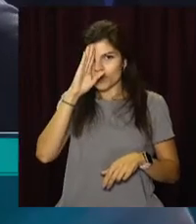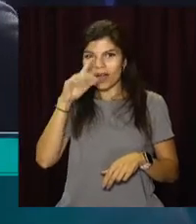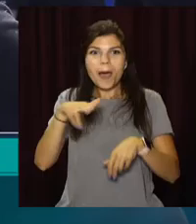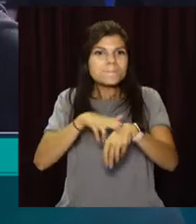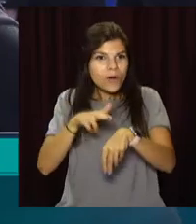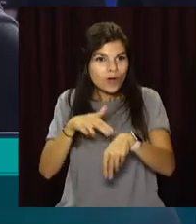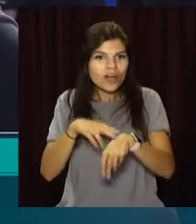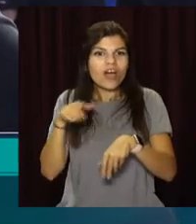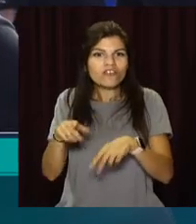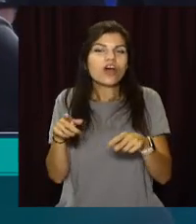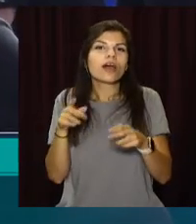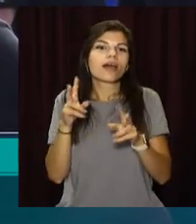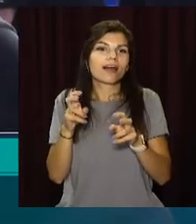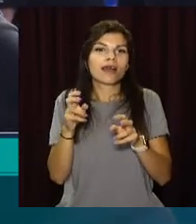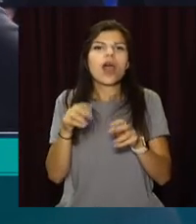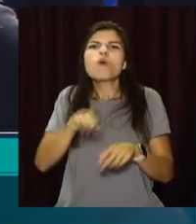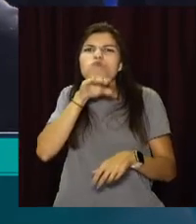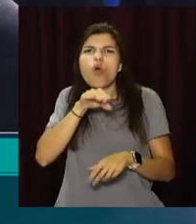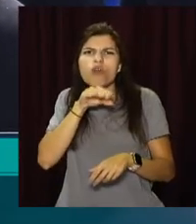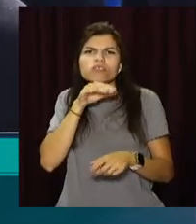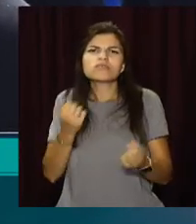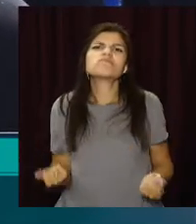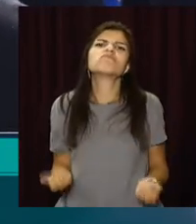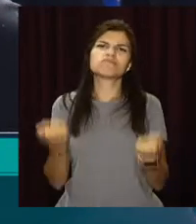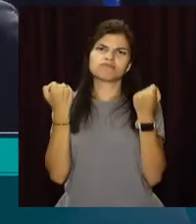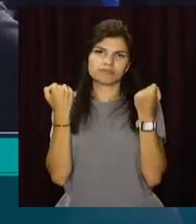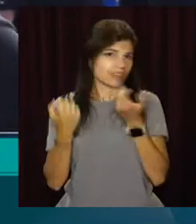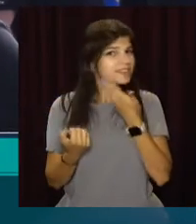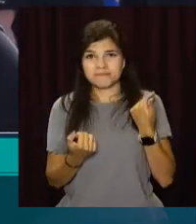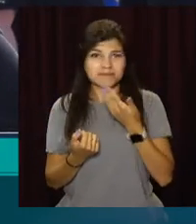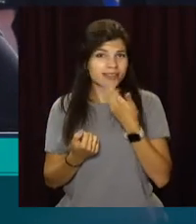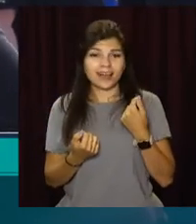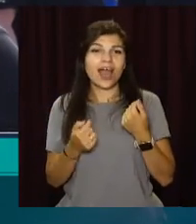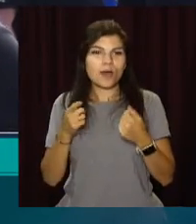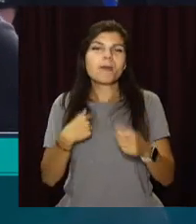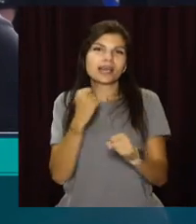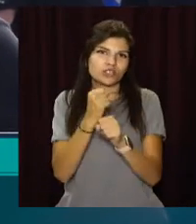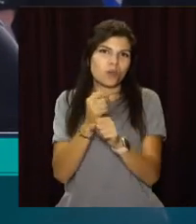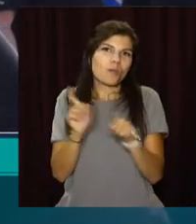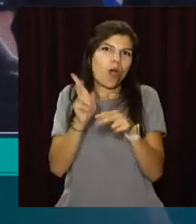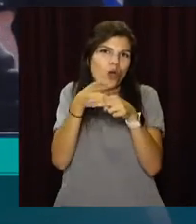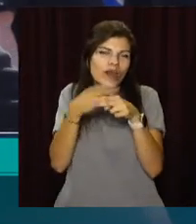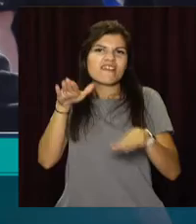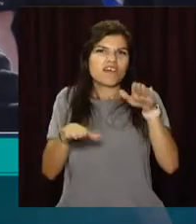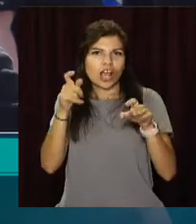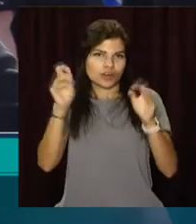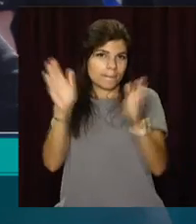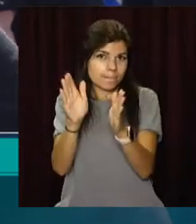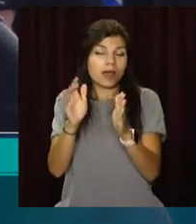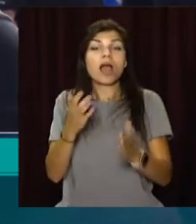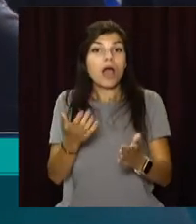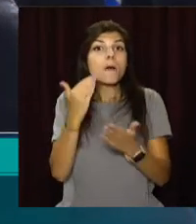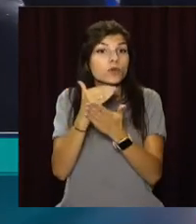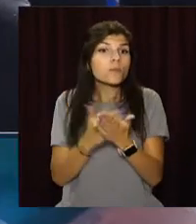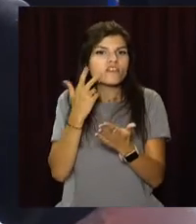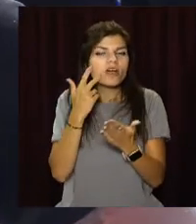звісно, враховуємо той момент, що хлопці, патрульні поліцейські, вони все ж таки не професійні атлети, і